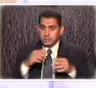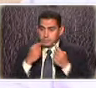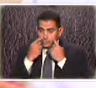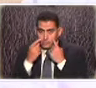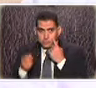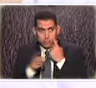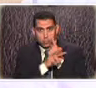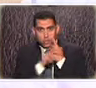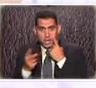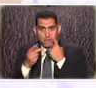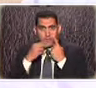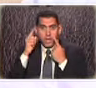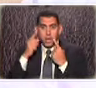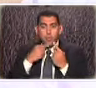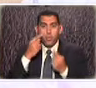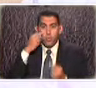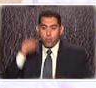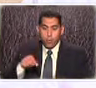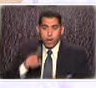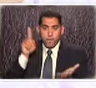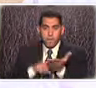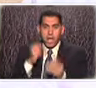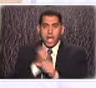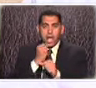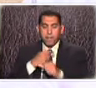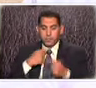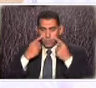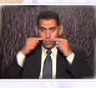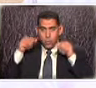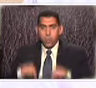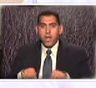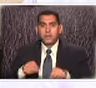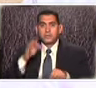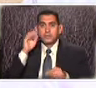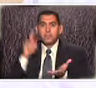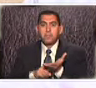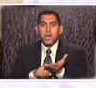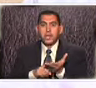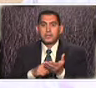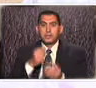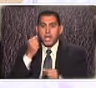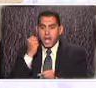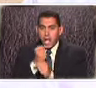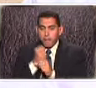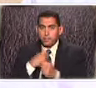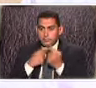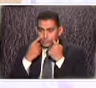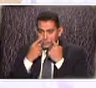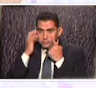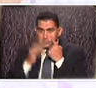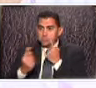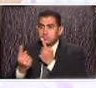عده اعتبارات وهي مدرسه فلسفيه لكن دعنا نقول ان الواقعيه هنا قصر اقتصار